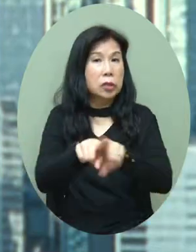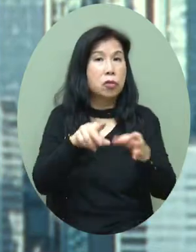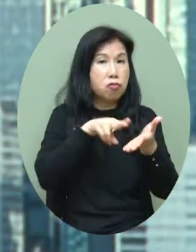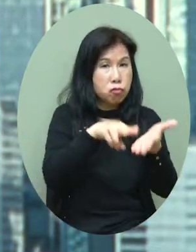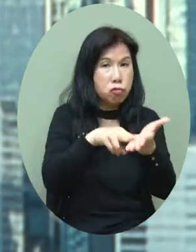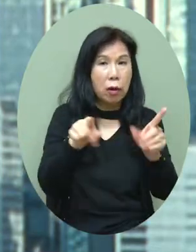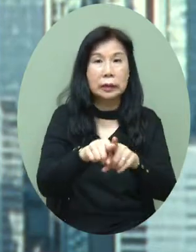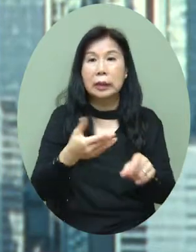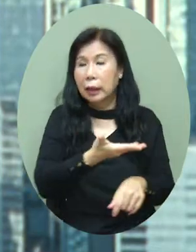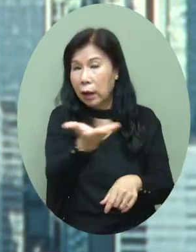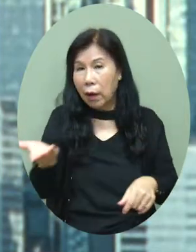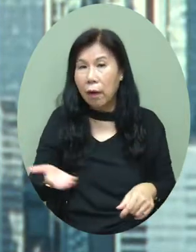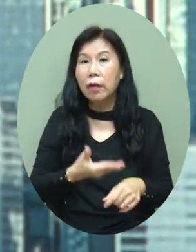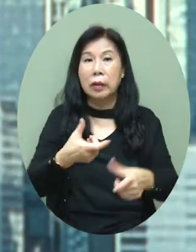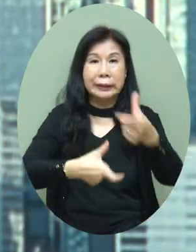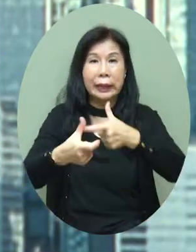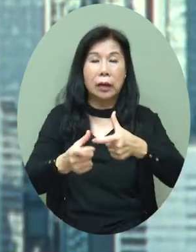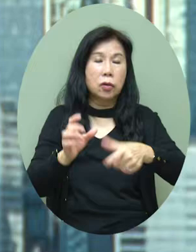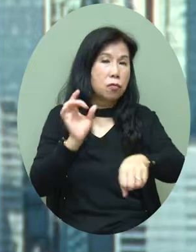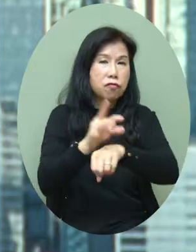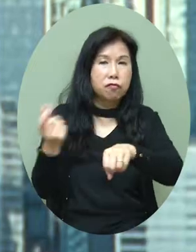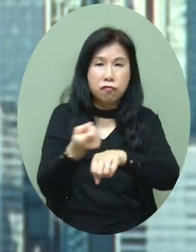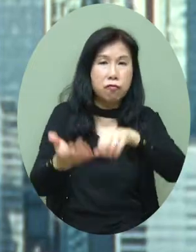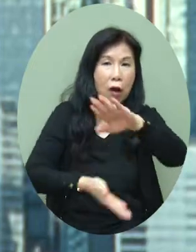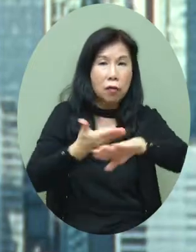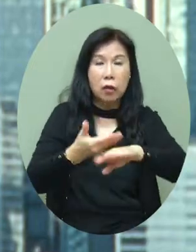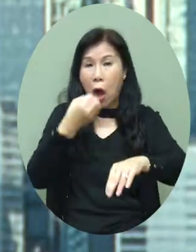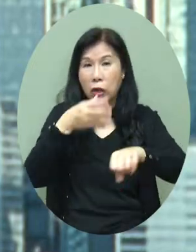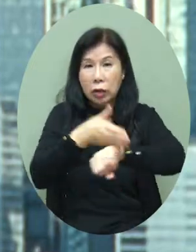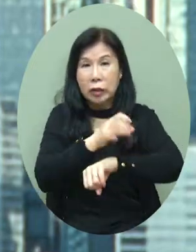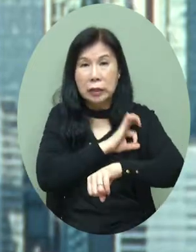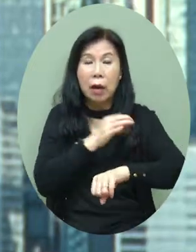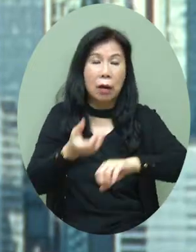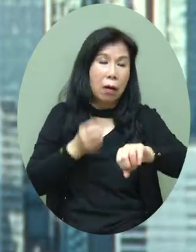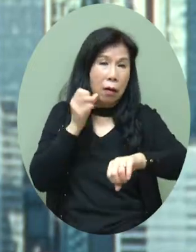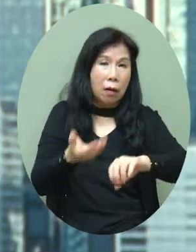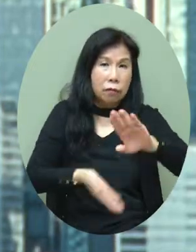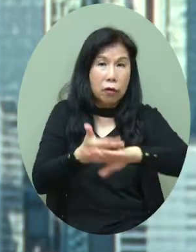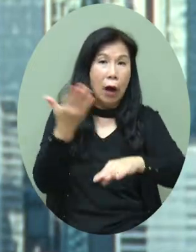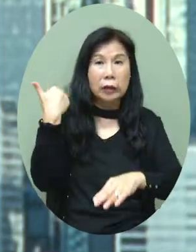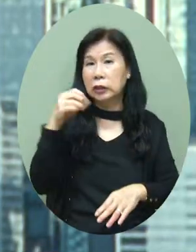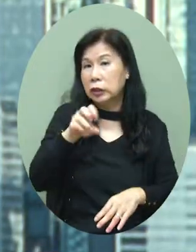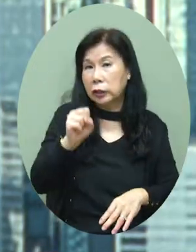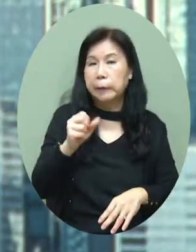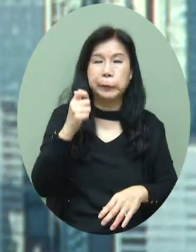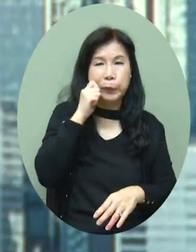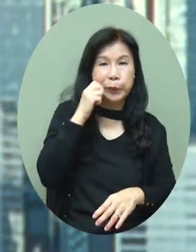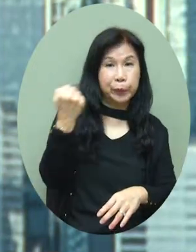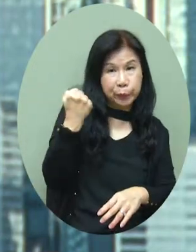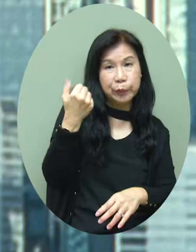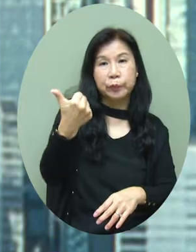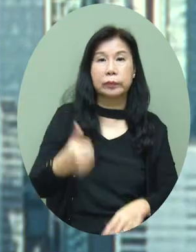係好希望我哋嘅經濟係盡快復原，香港整個社會會恢復翻嗰個活力。咁所以公務員